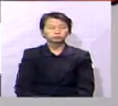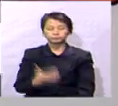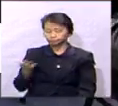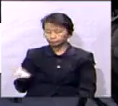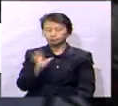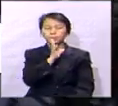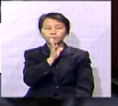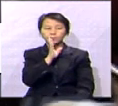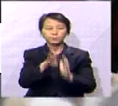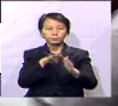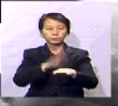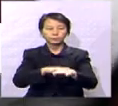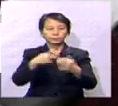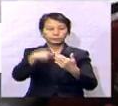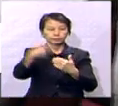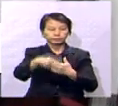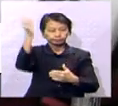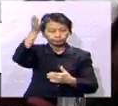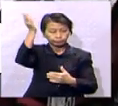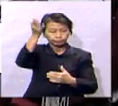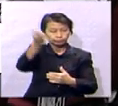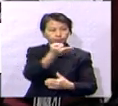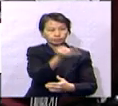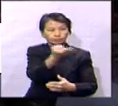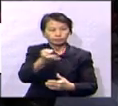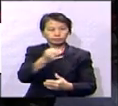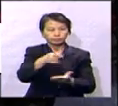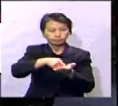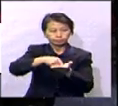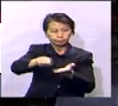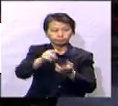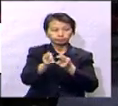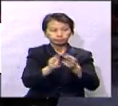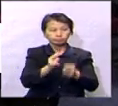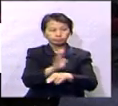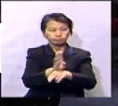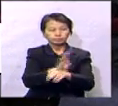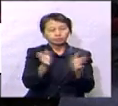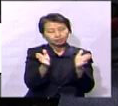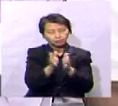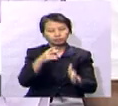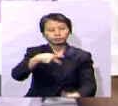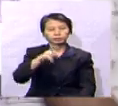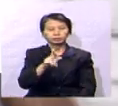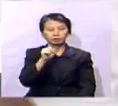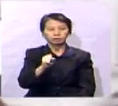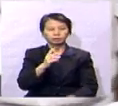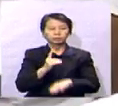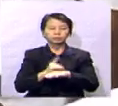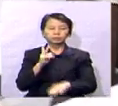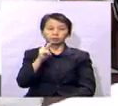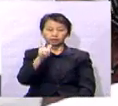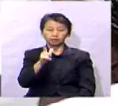Beliau menyatakannya semasa program seminar fasiliti dan pembiayaan perusahaan kecil dan sederhana PKS di Ibu